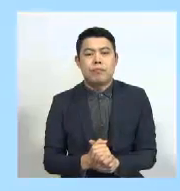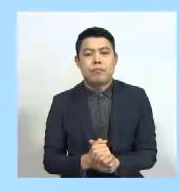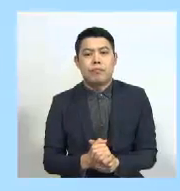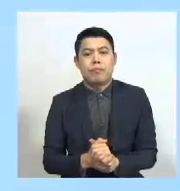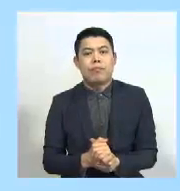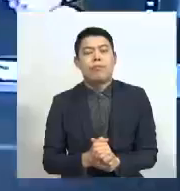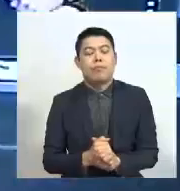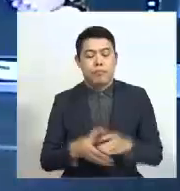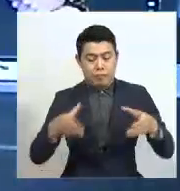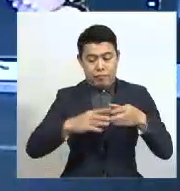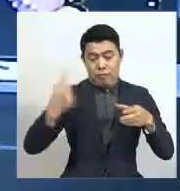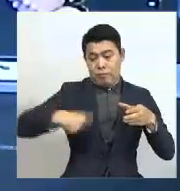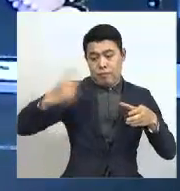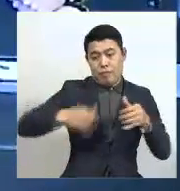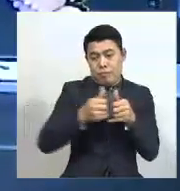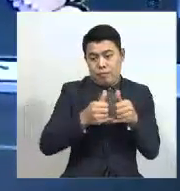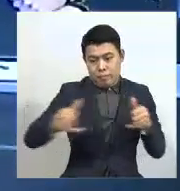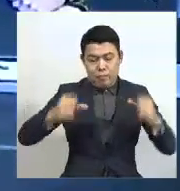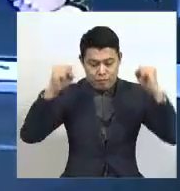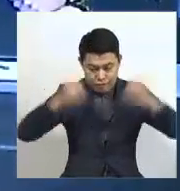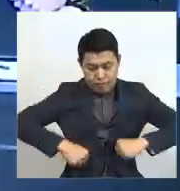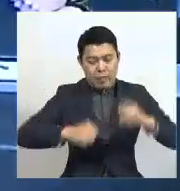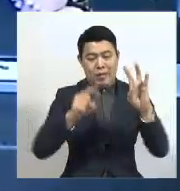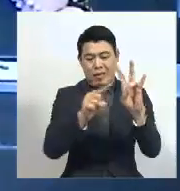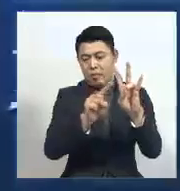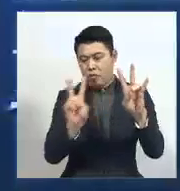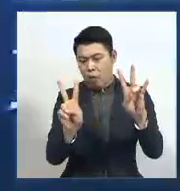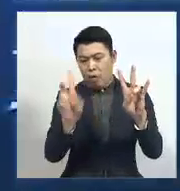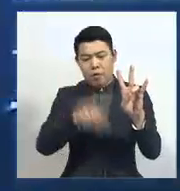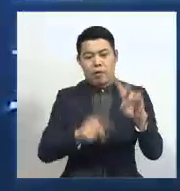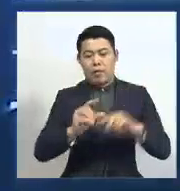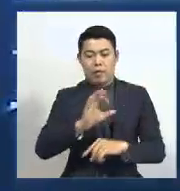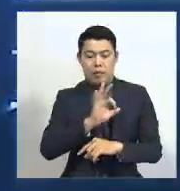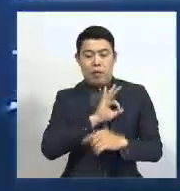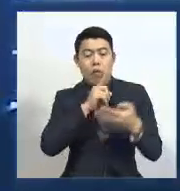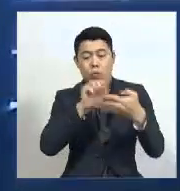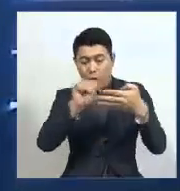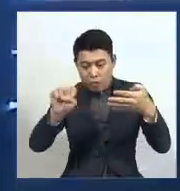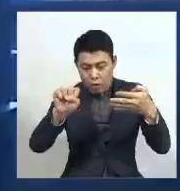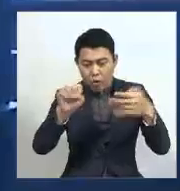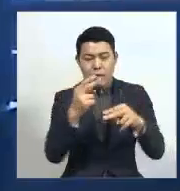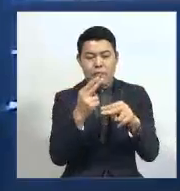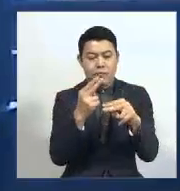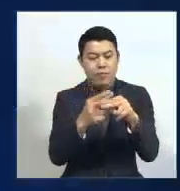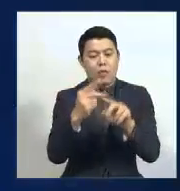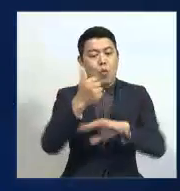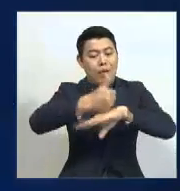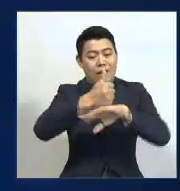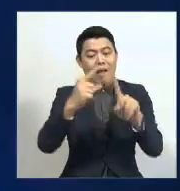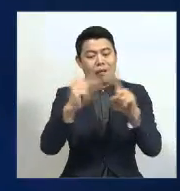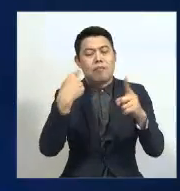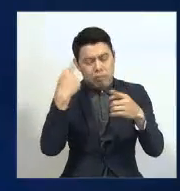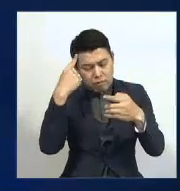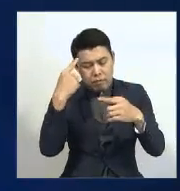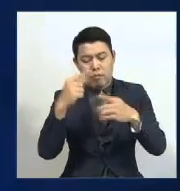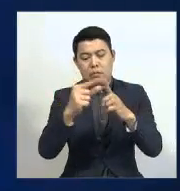องค์คณะตุลาการศาลรัฐธรรมนูญนะคะได้มีมติ7-2เสียงเห็นว่าสมาชิกภาพการเป็นส.ส.ของนายธนาธรจึงรุ่งเรืองกิ